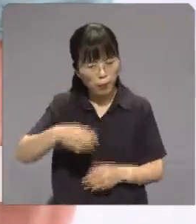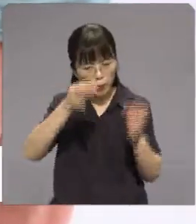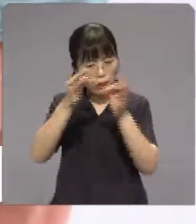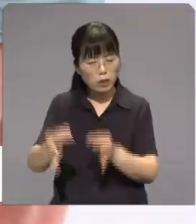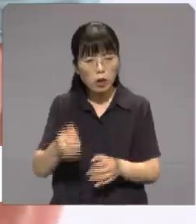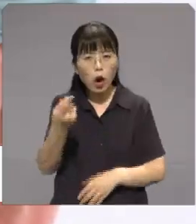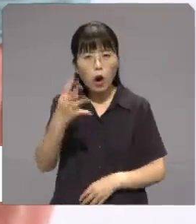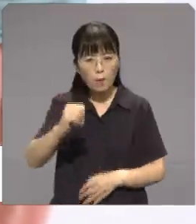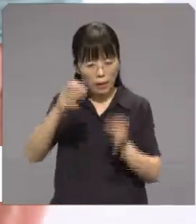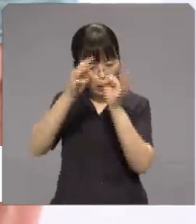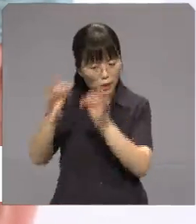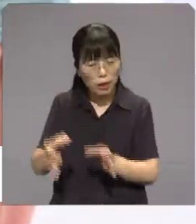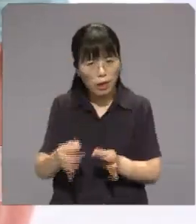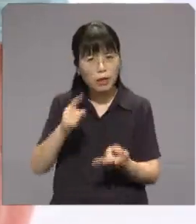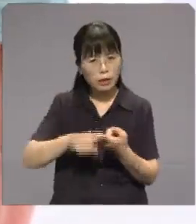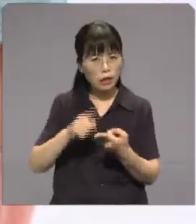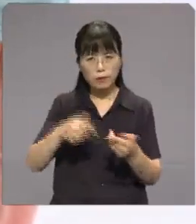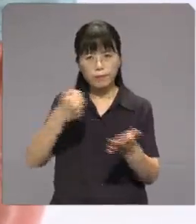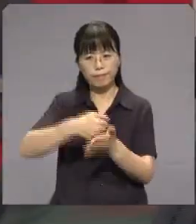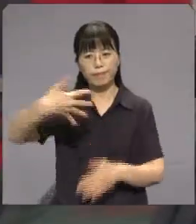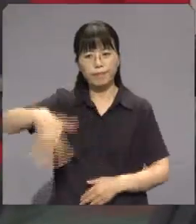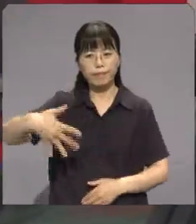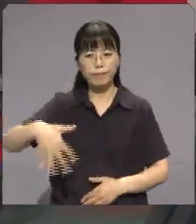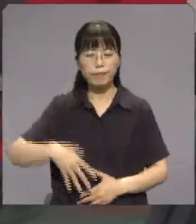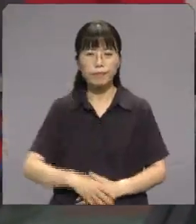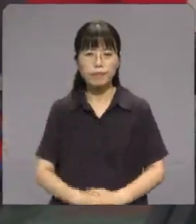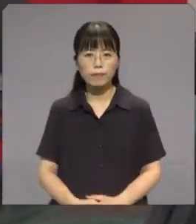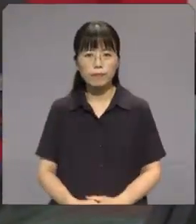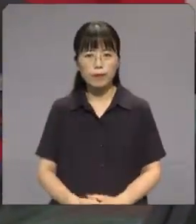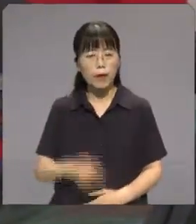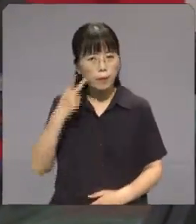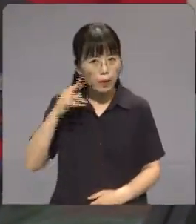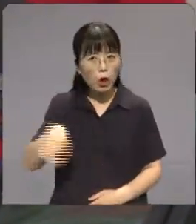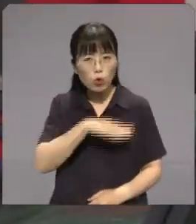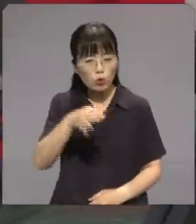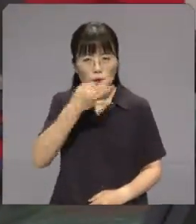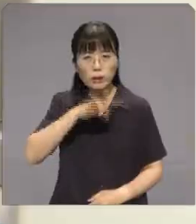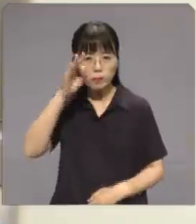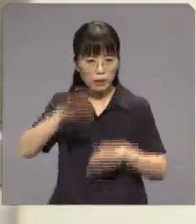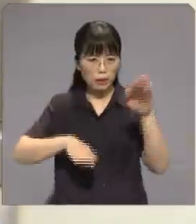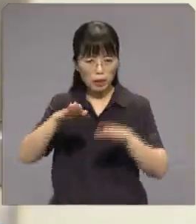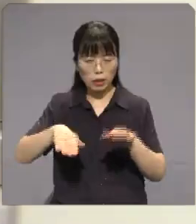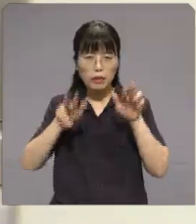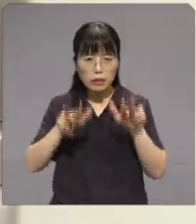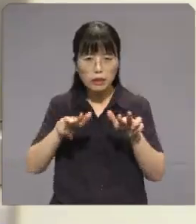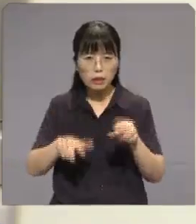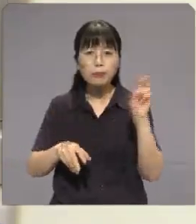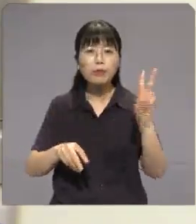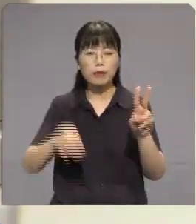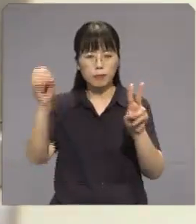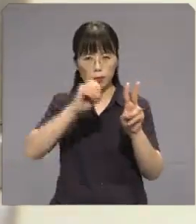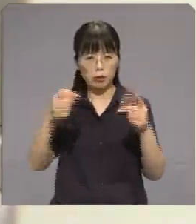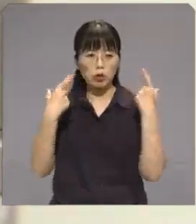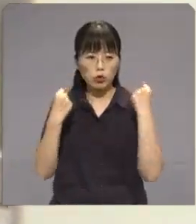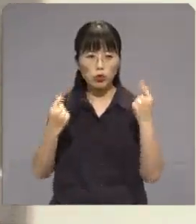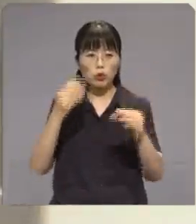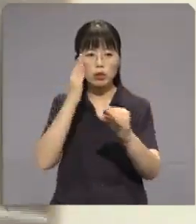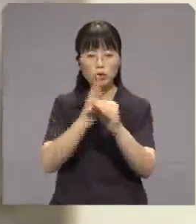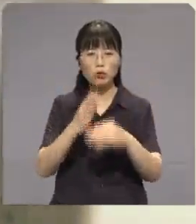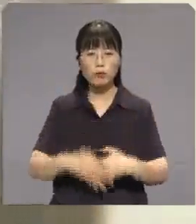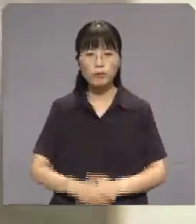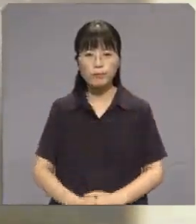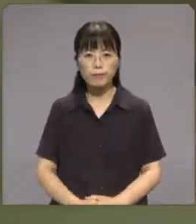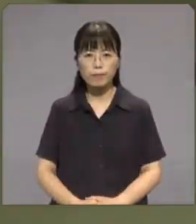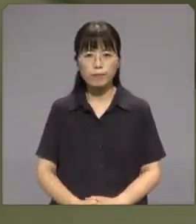얼마나 내릴지는 정해진게 없다고 말했습니다 미국과 우리와의 금리 격차는 현 2% 포인트를 유지했습니다